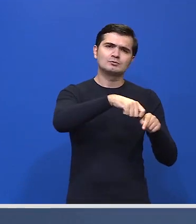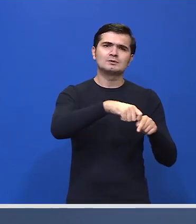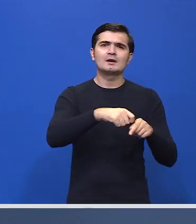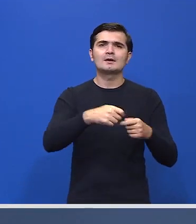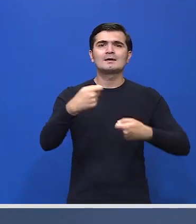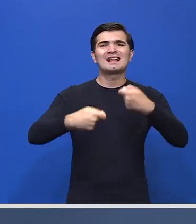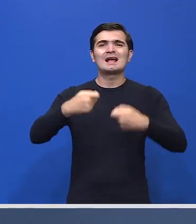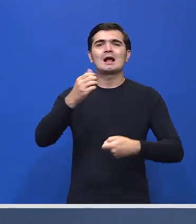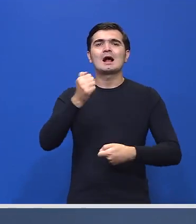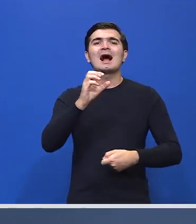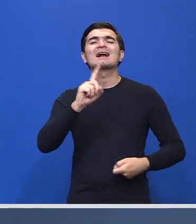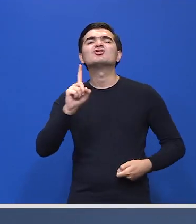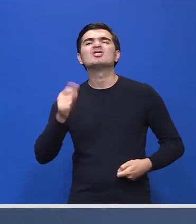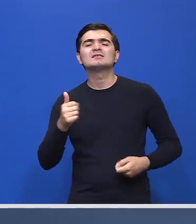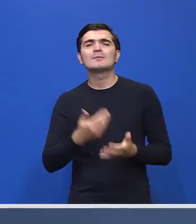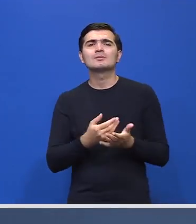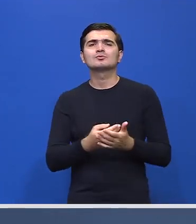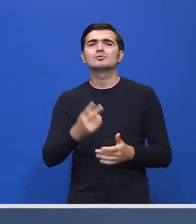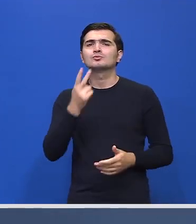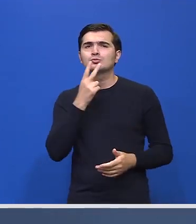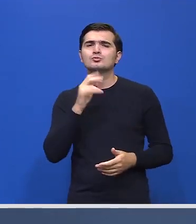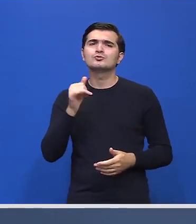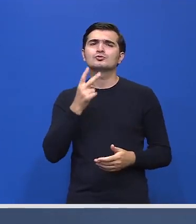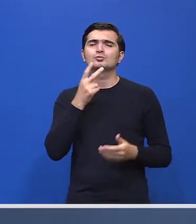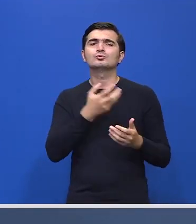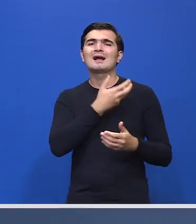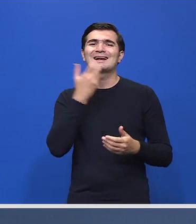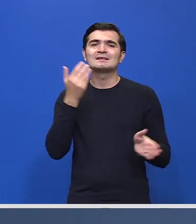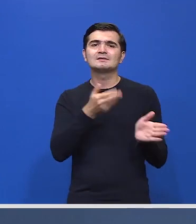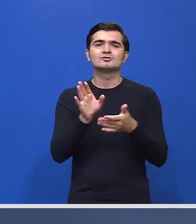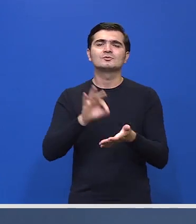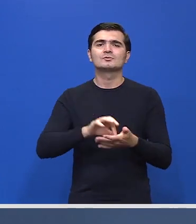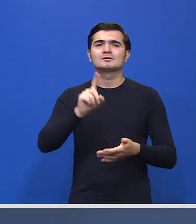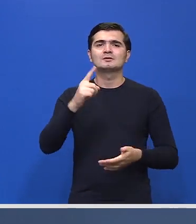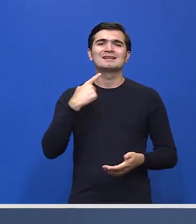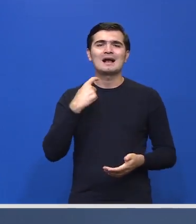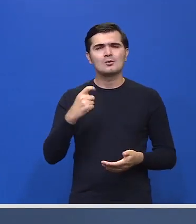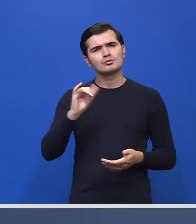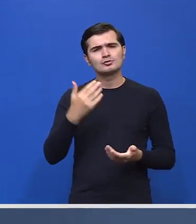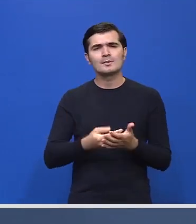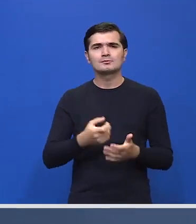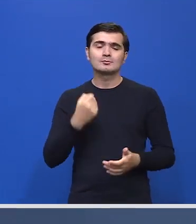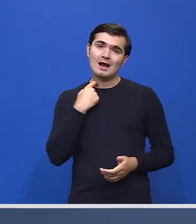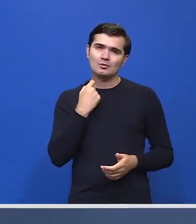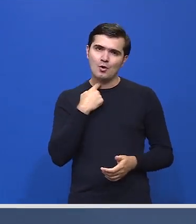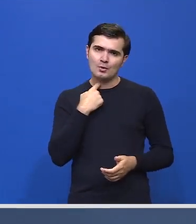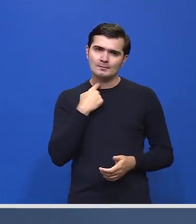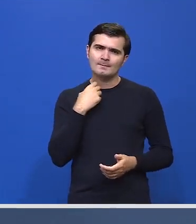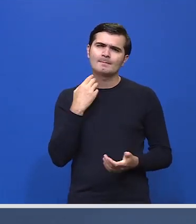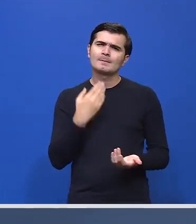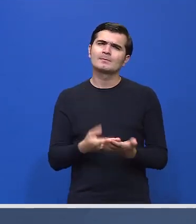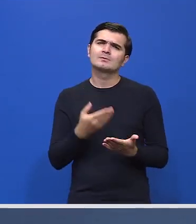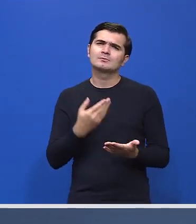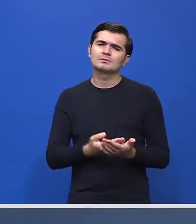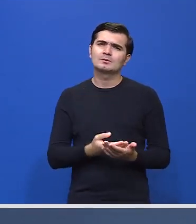la tutun, inclusiv tutun încălzit, începând cu data de 1 august, dar și la alcool, având în vedere faptul